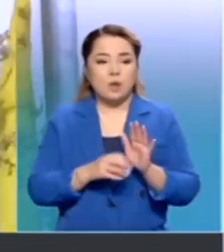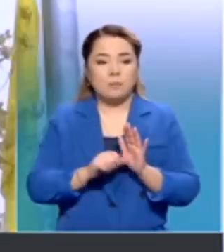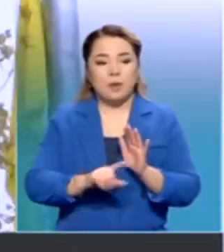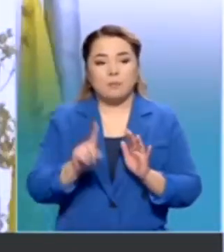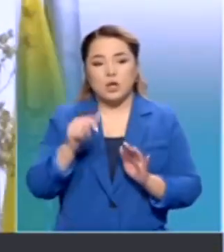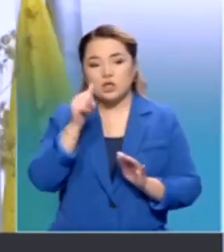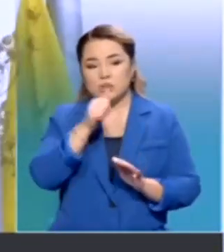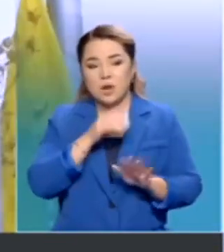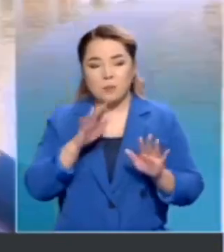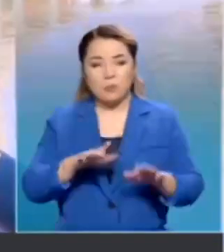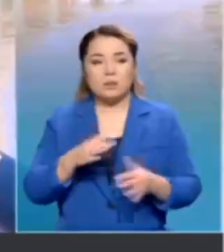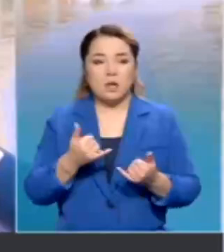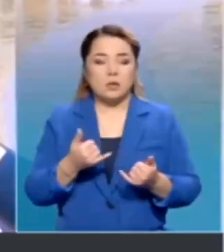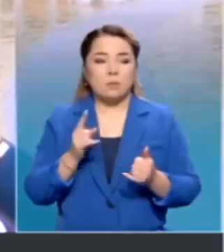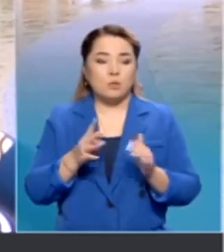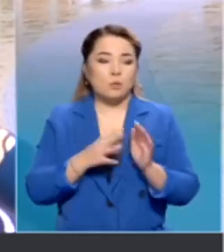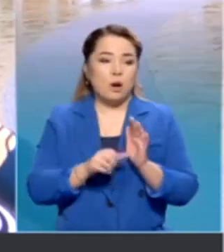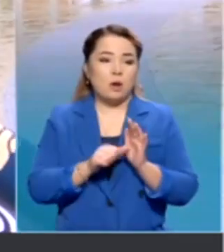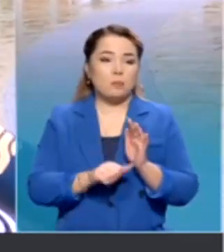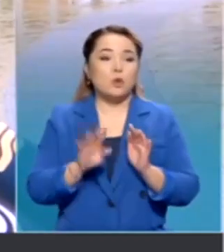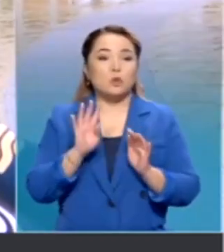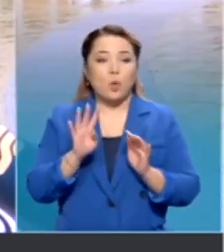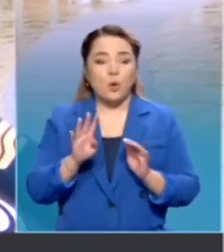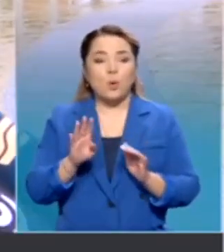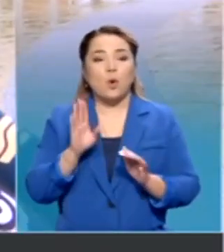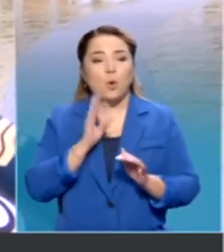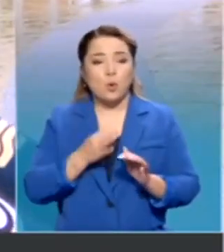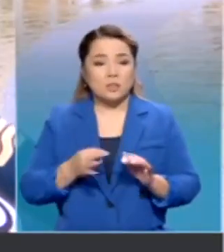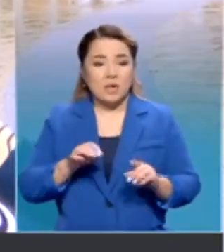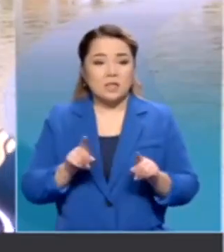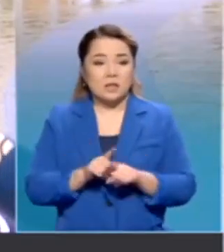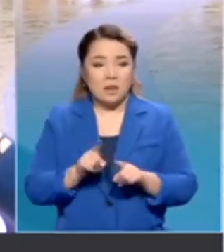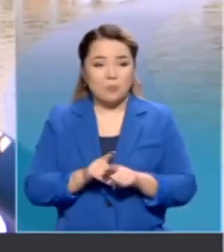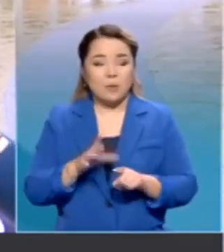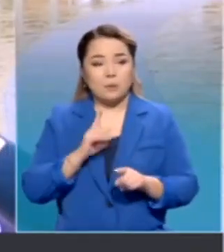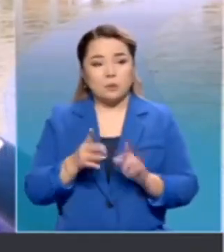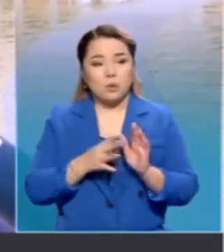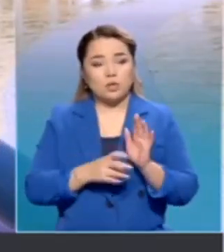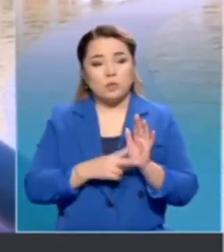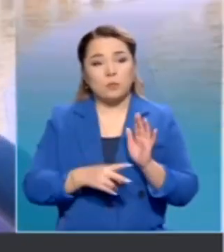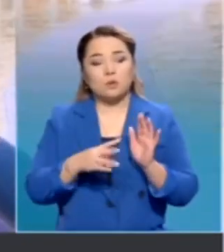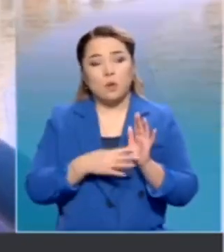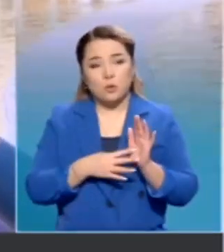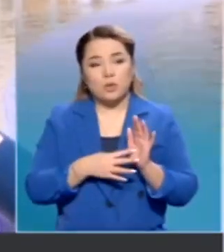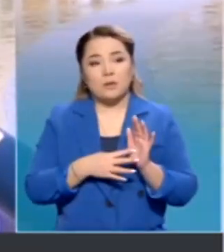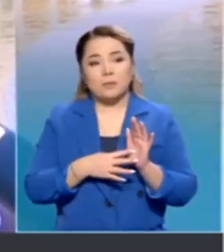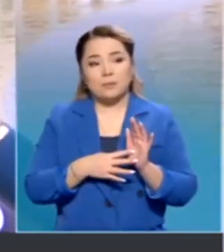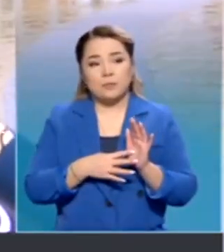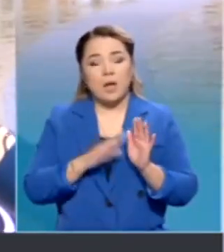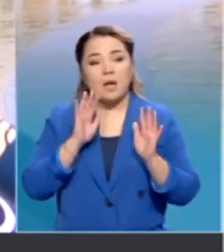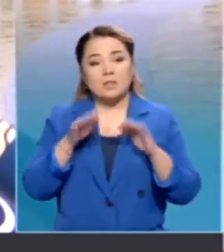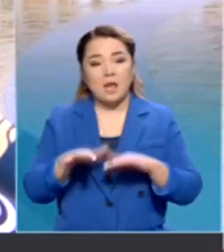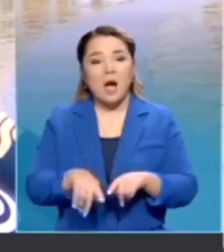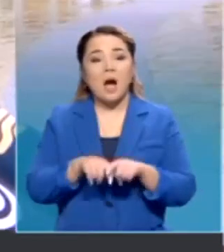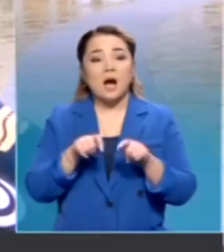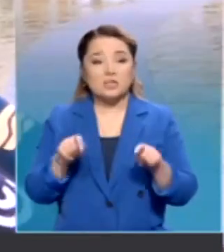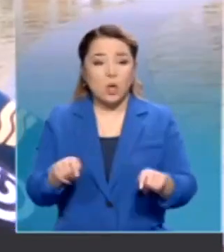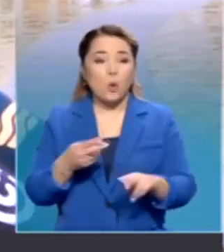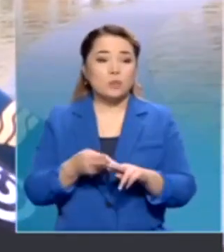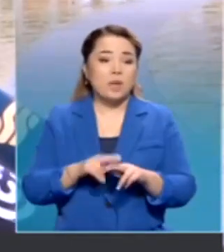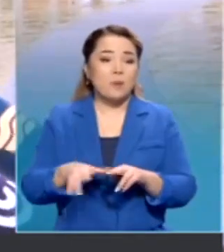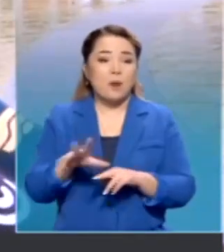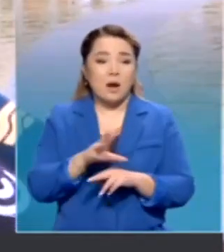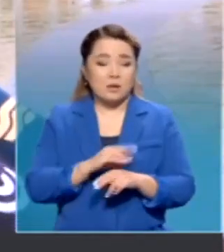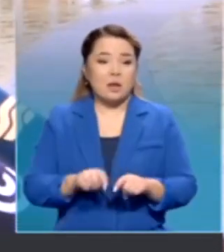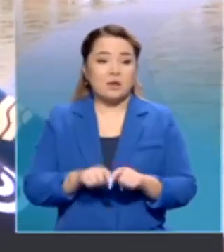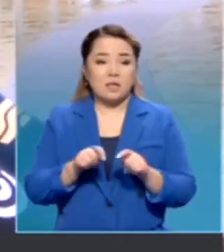жылы Жетібай, 1964 жылы өзен мұнай кен орны, 1979 жылы теңіздің ашылуы осының бәрінің